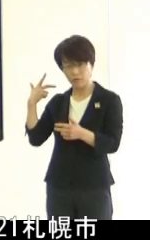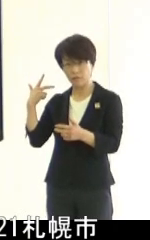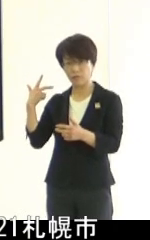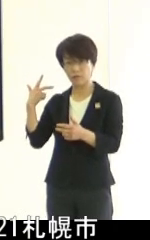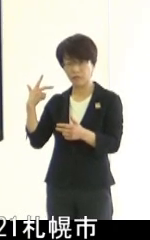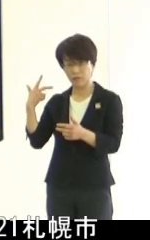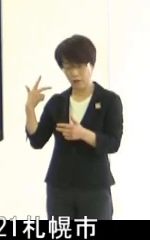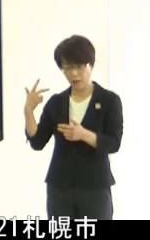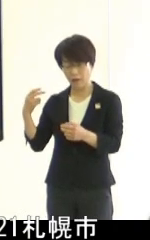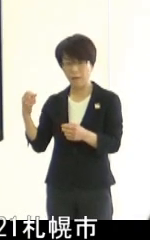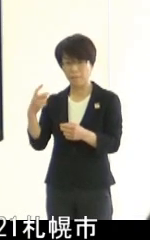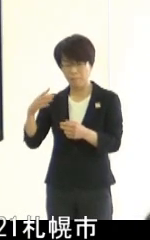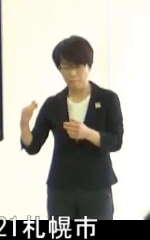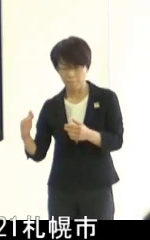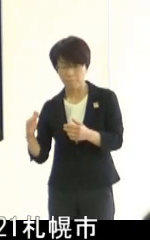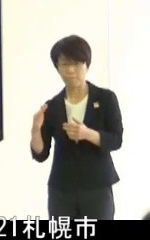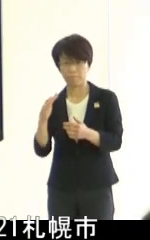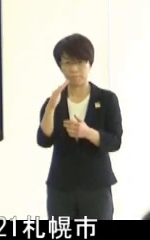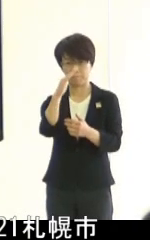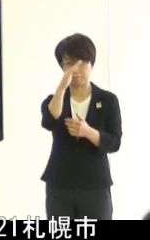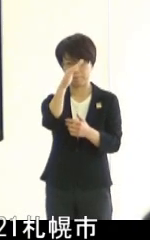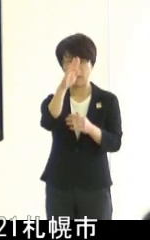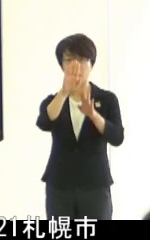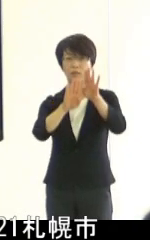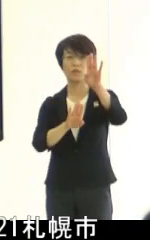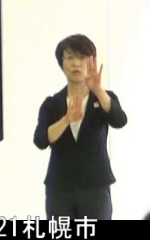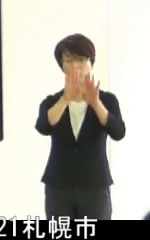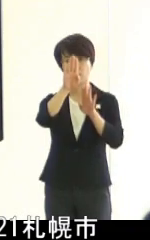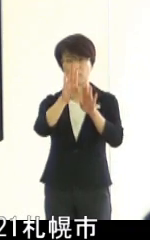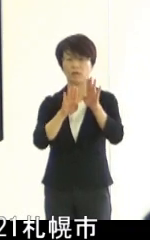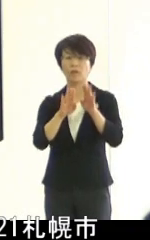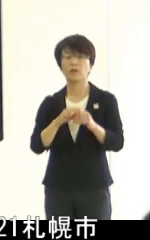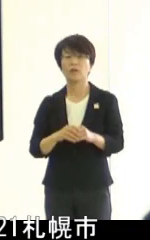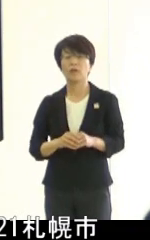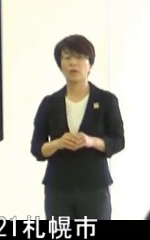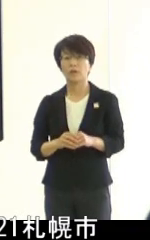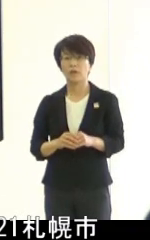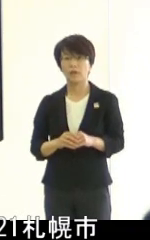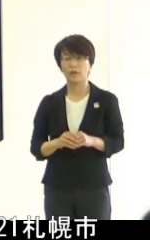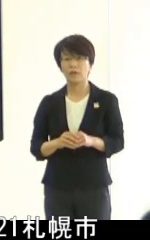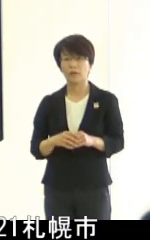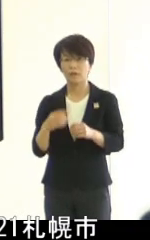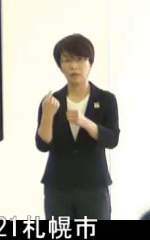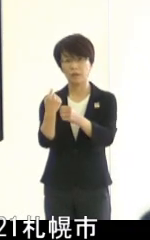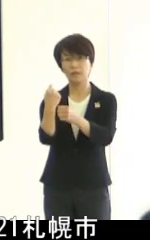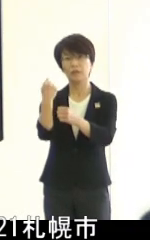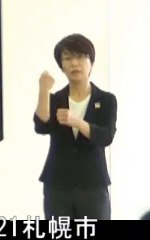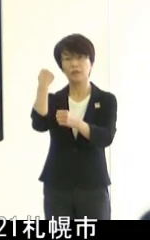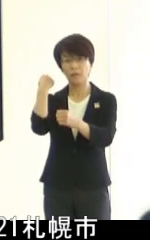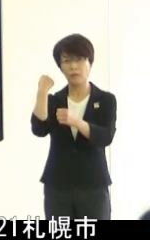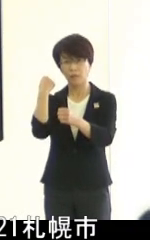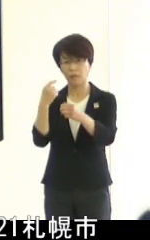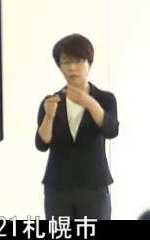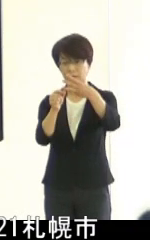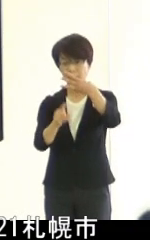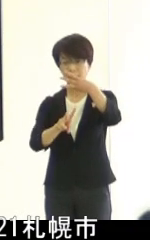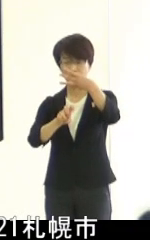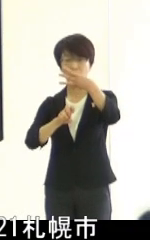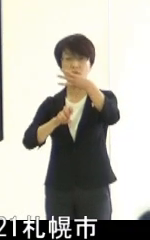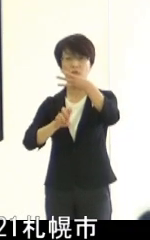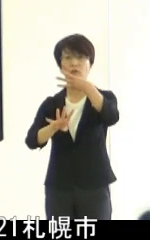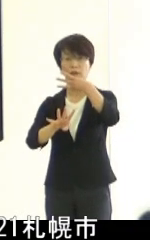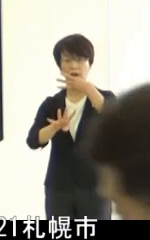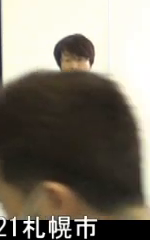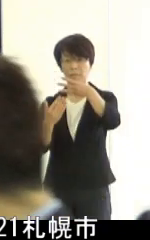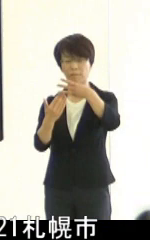増加傾向というう状況になっておりまして昨日時点でノー直近